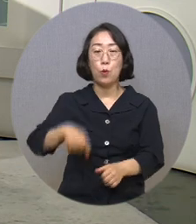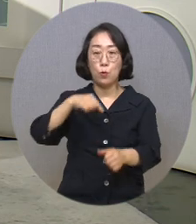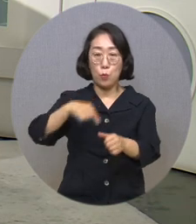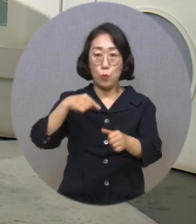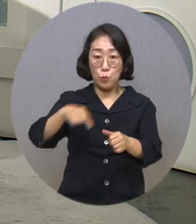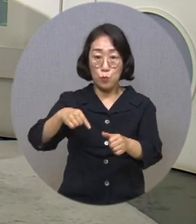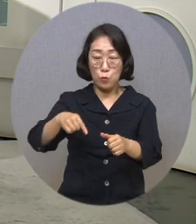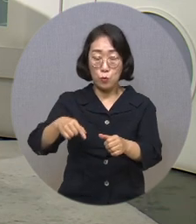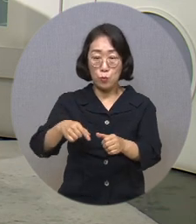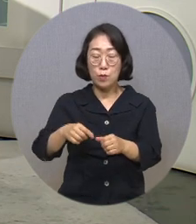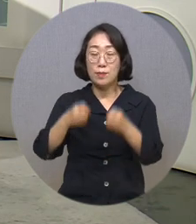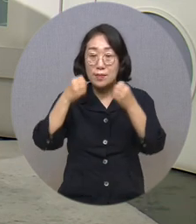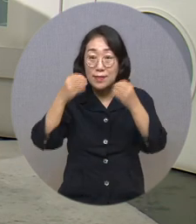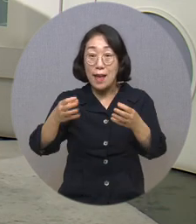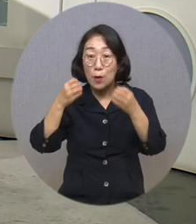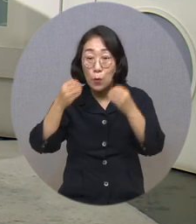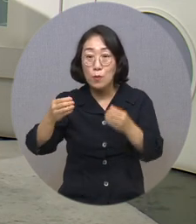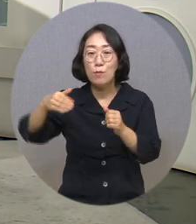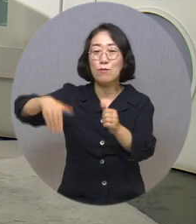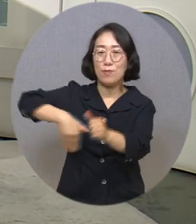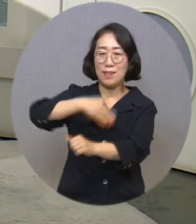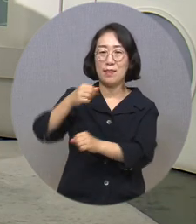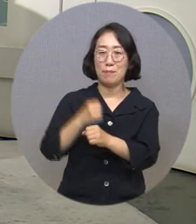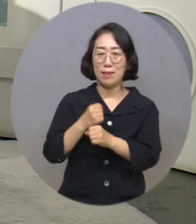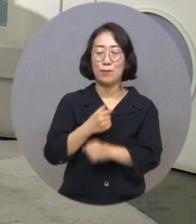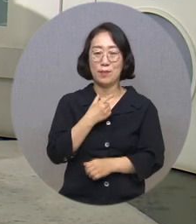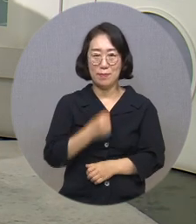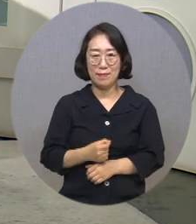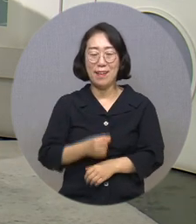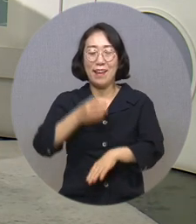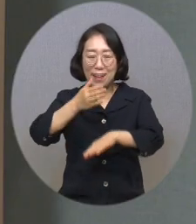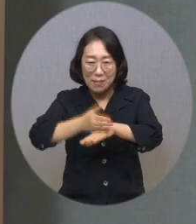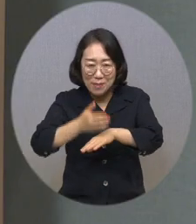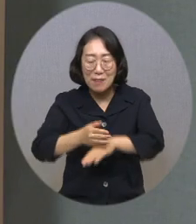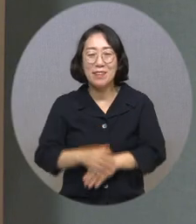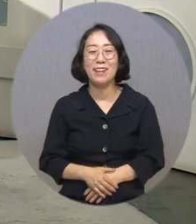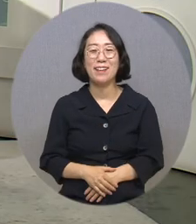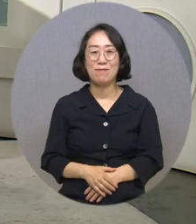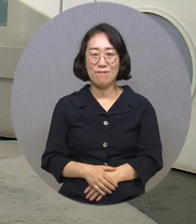교육경제, 교육혁명을 한번 일으켰으면 합니다. 감사합니다. 네.